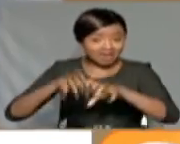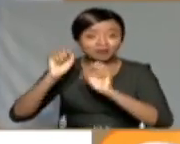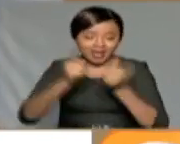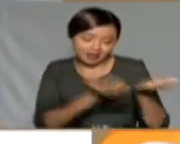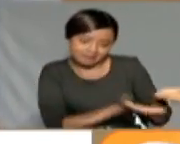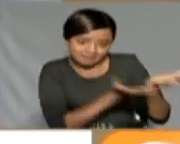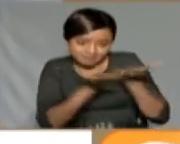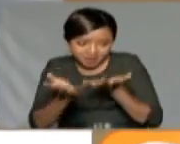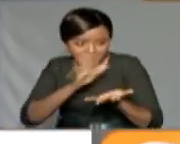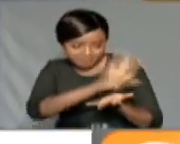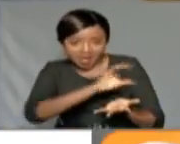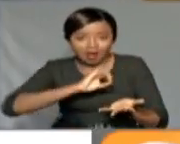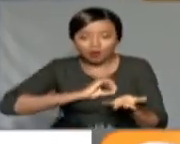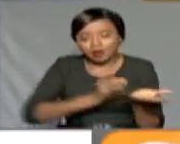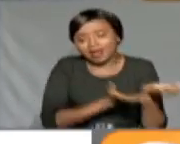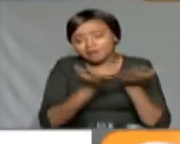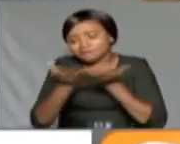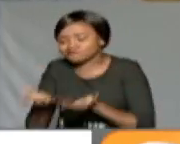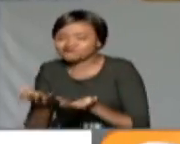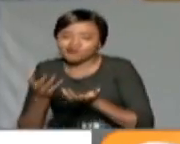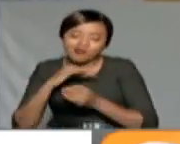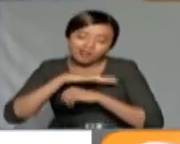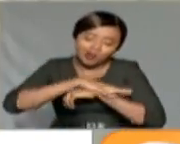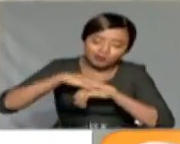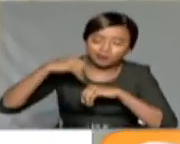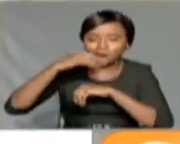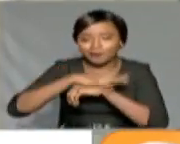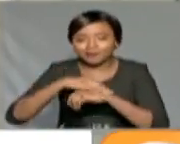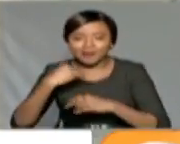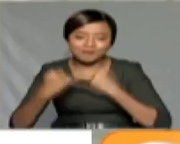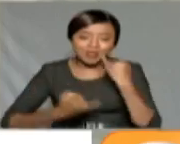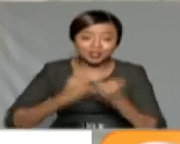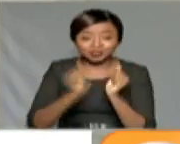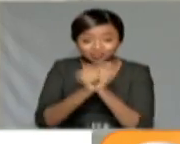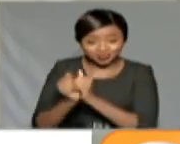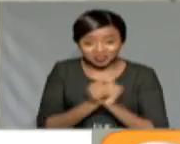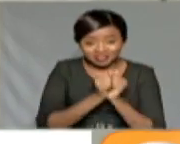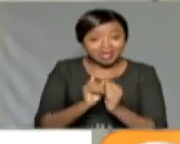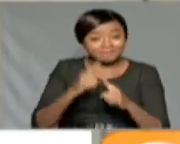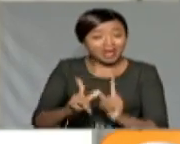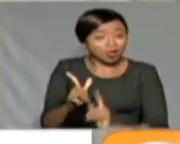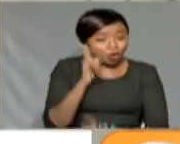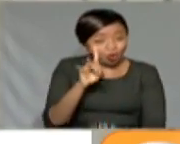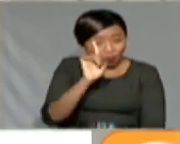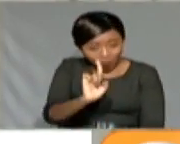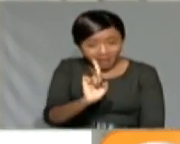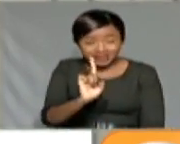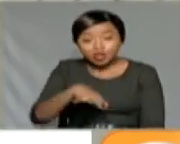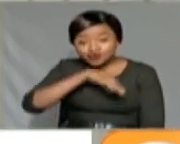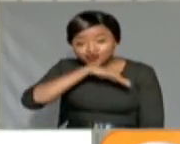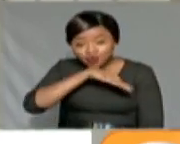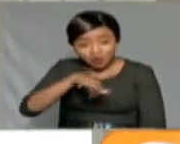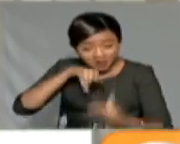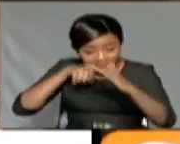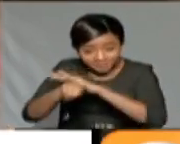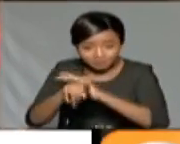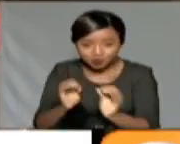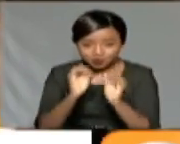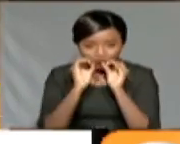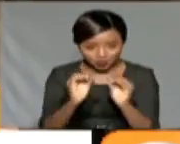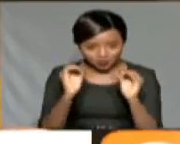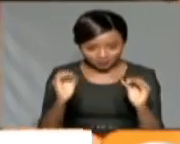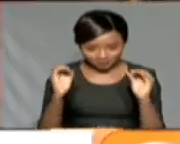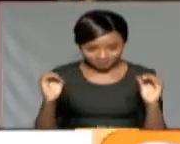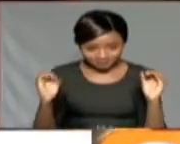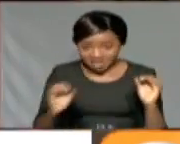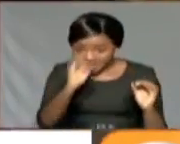paka wao ili wapumzike na kujuana na paka wengine. Sharti likiwa moja tu, hakuna mbwa anayeruhusiwa ndani.